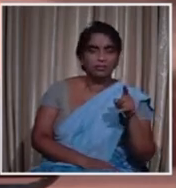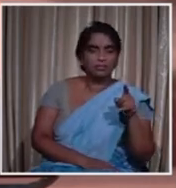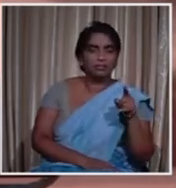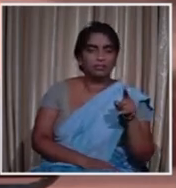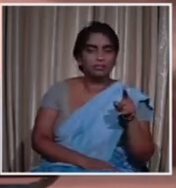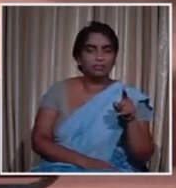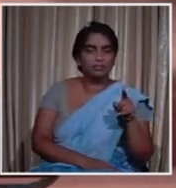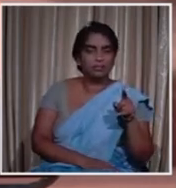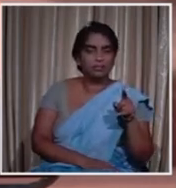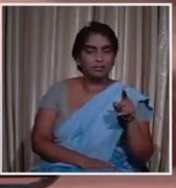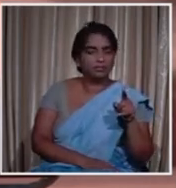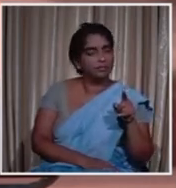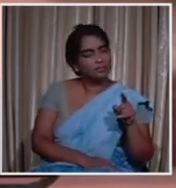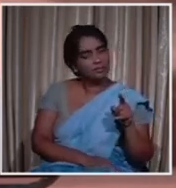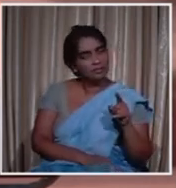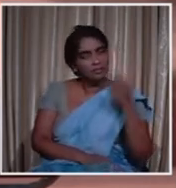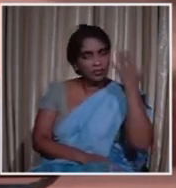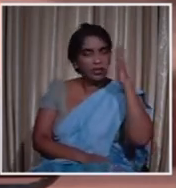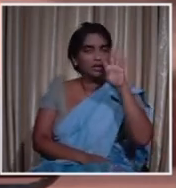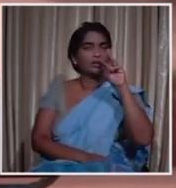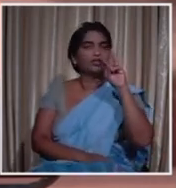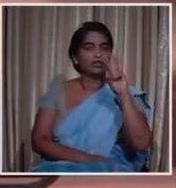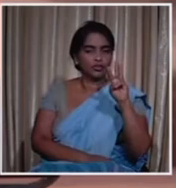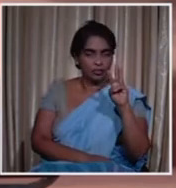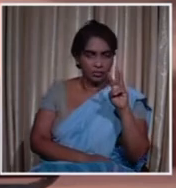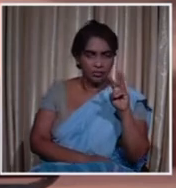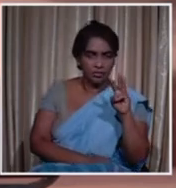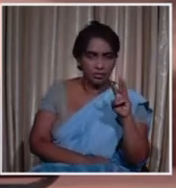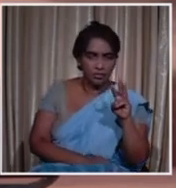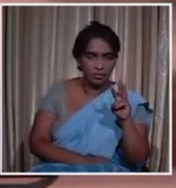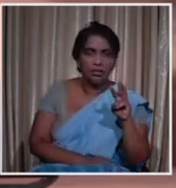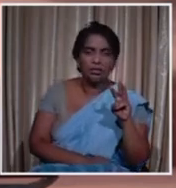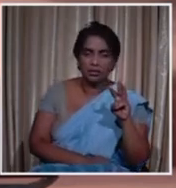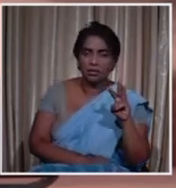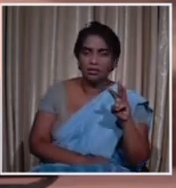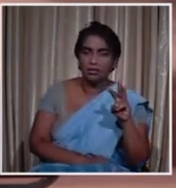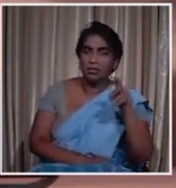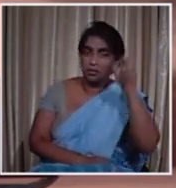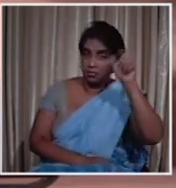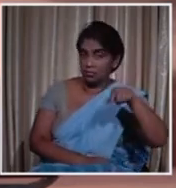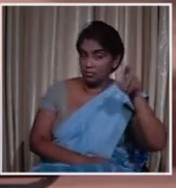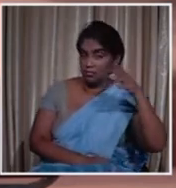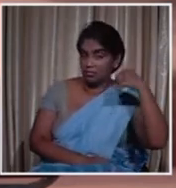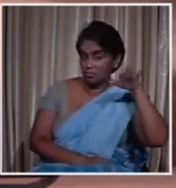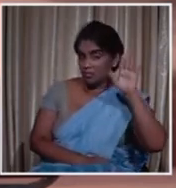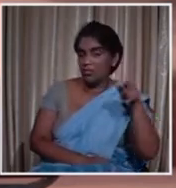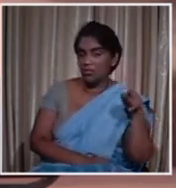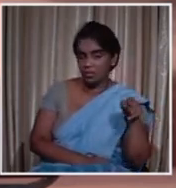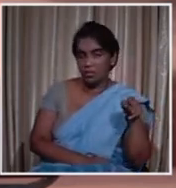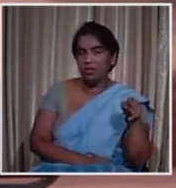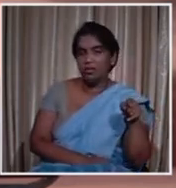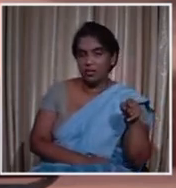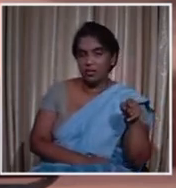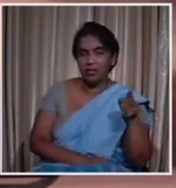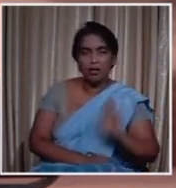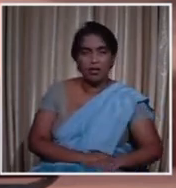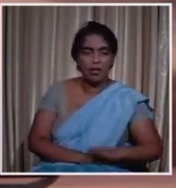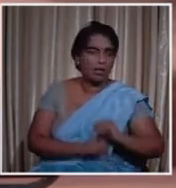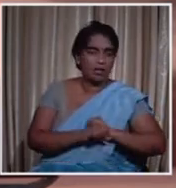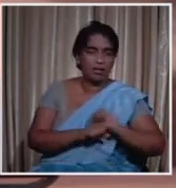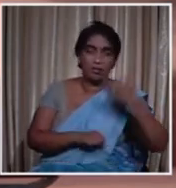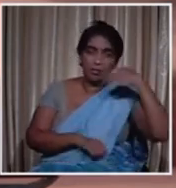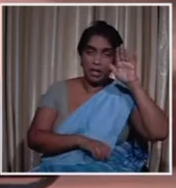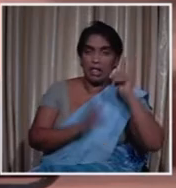உழவனூரைச் சேர்ந்தவர் 43. இவர் ஒரு முன்னாள் போராளி. இவருடைய ஏற்கனவே ஒரு கால் இல்லை, மற்ற காலம் இயலாத ஒரு நிலையில்